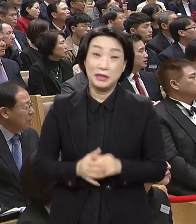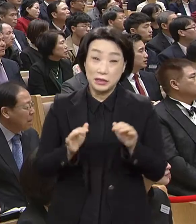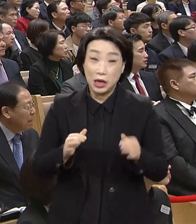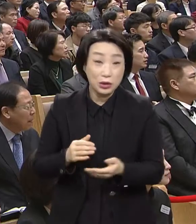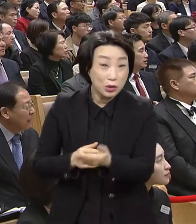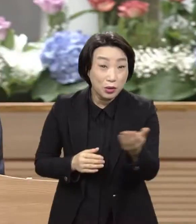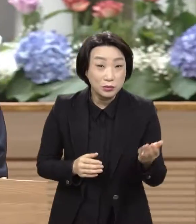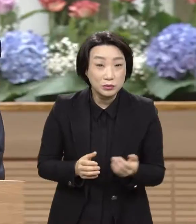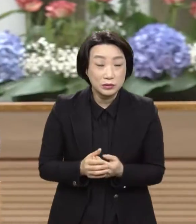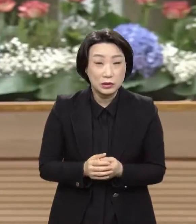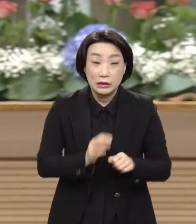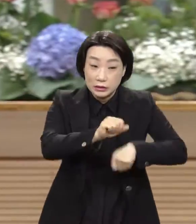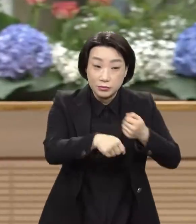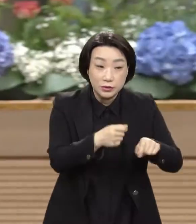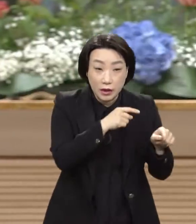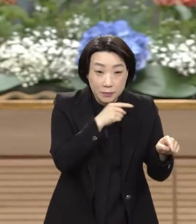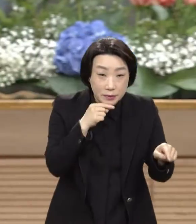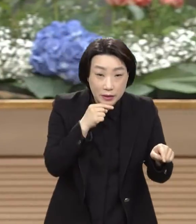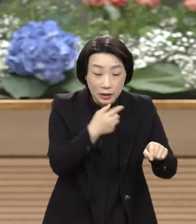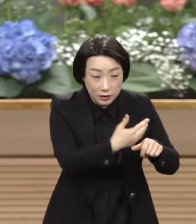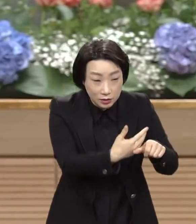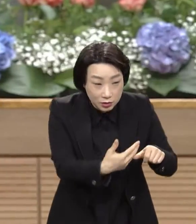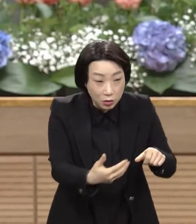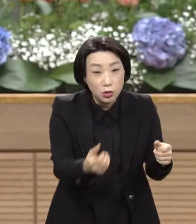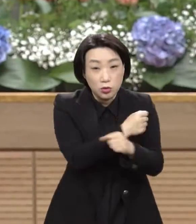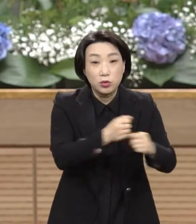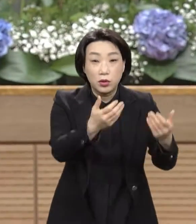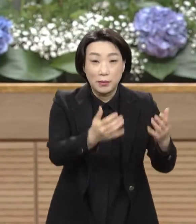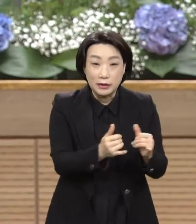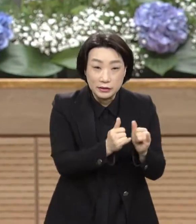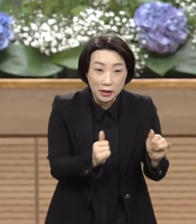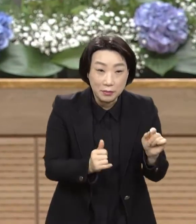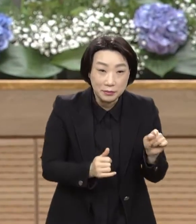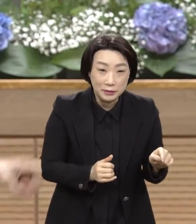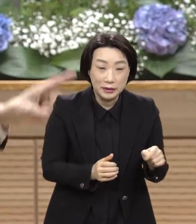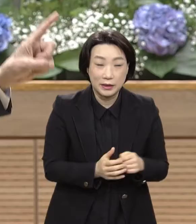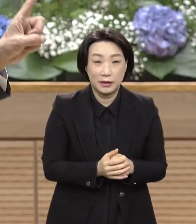그러니까 짐승의 피를 흘리고 용서받은 자들이